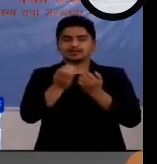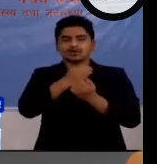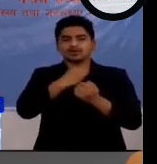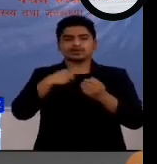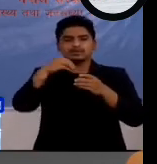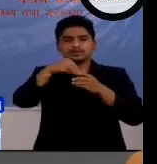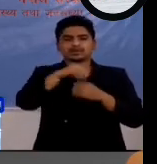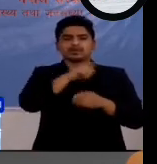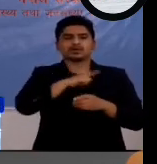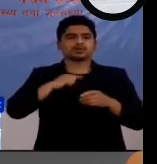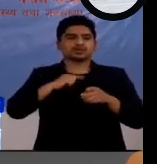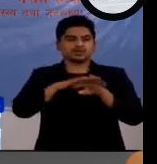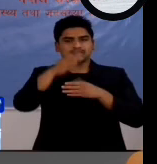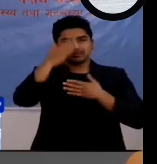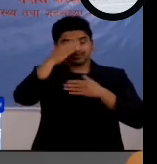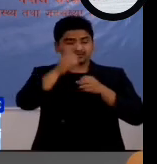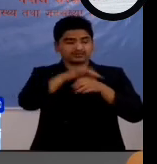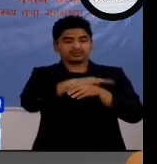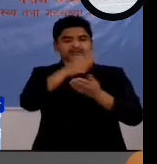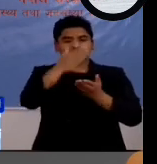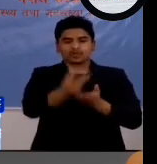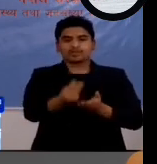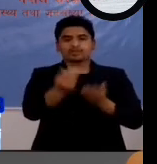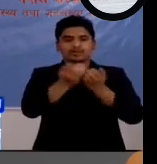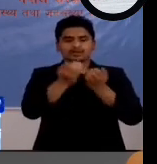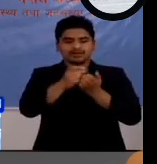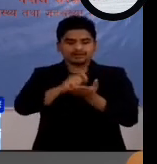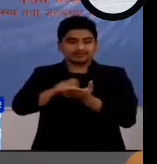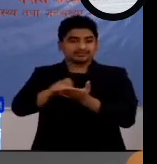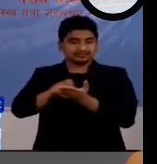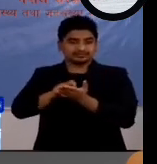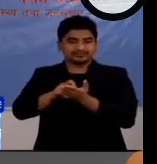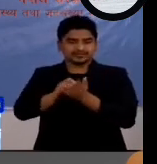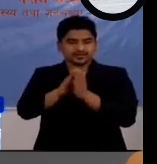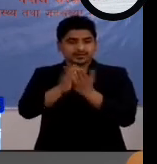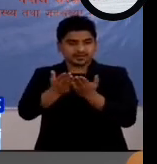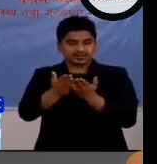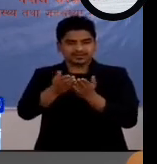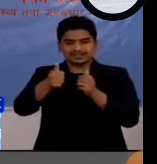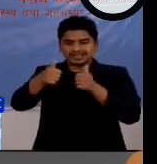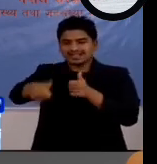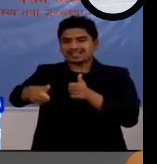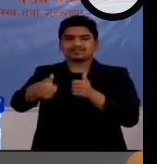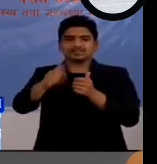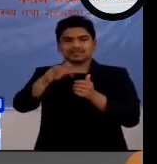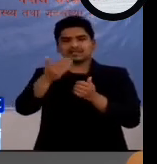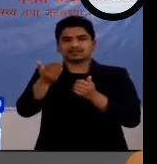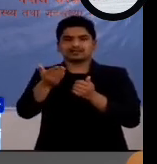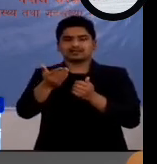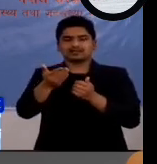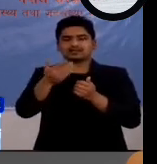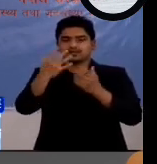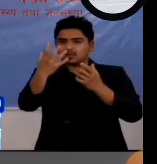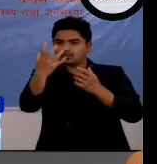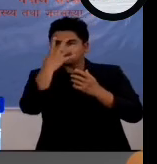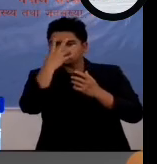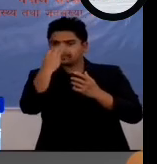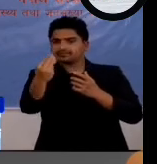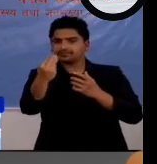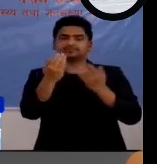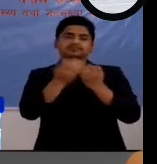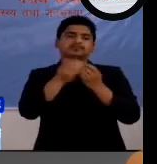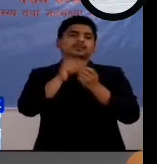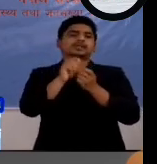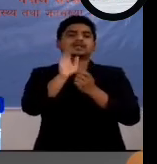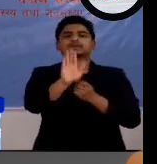त्यसैगरी अस्पतालमा कर्मचारीहरू बीचमा संक्रमण कम होस् भन्नका लागि जुन हातले लेख्ने रजिस्टर अथवा ल्याप्चे लगाउने सिस्टमलाई चाहिँ हामीले फेस रिडिङ अनुहार